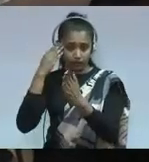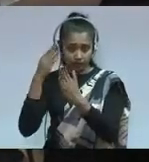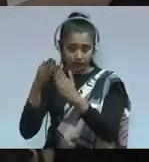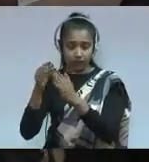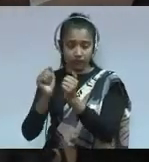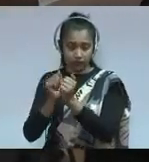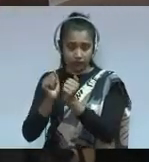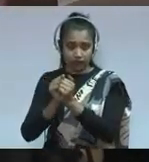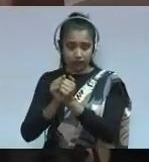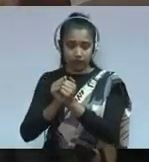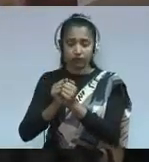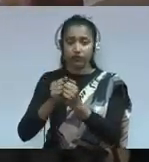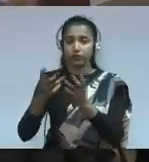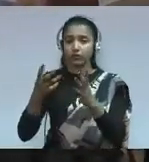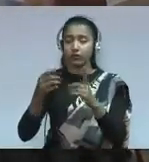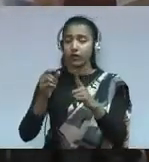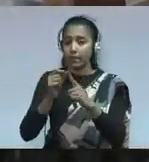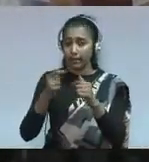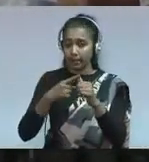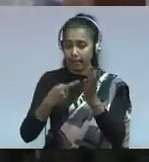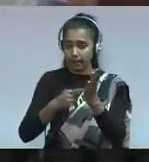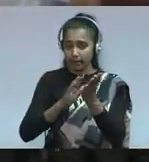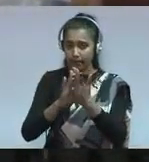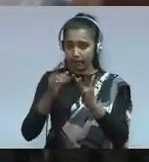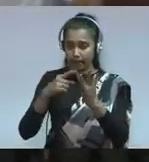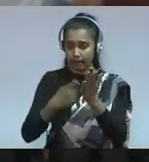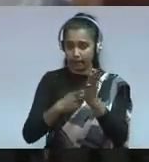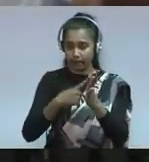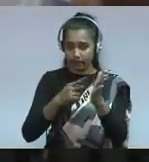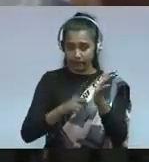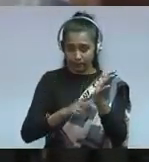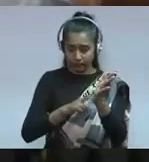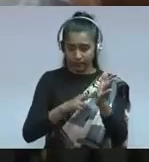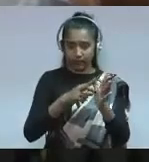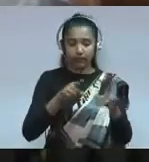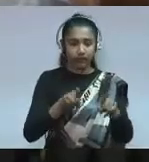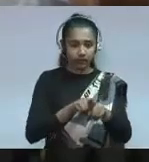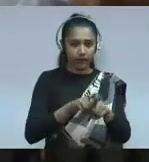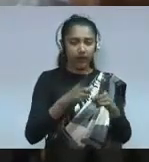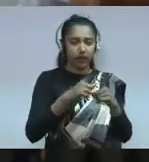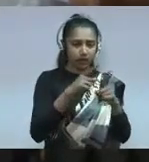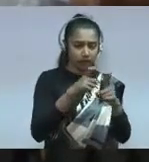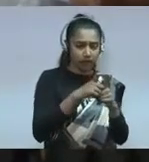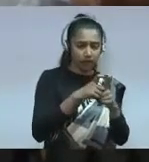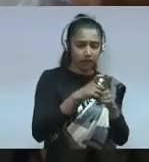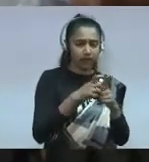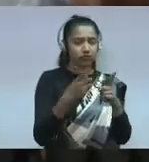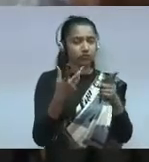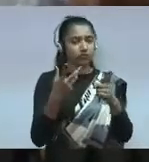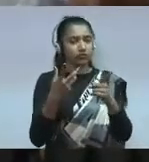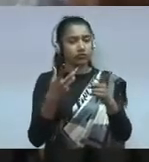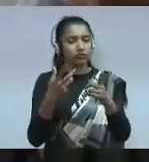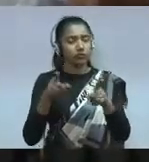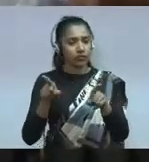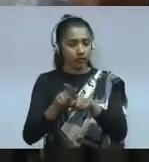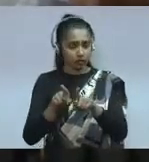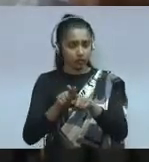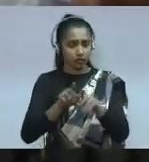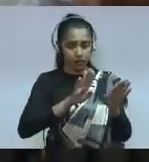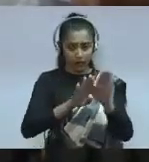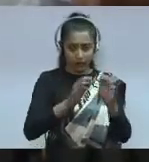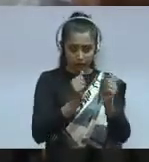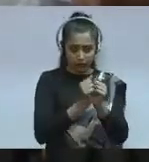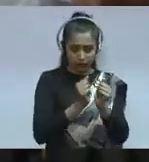කලේපතිරණ, අභ්‍යන්තර පරිපාලන හා පළාත් පාලන ආයතන කටයුතු තරිදු දිලීප ගමගේ,